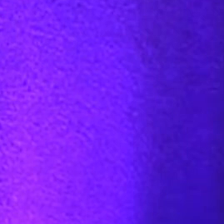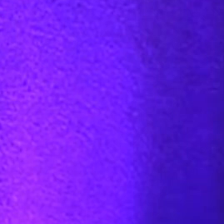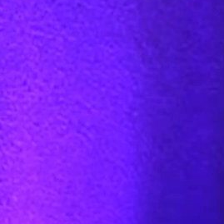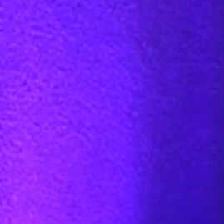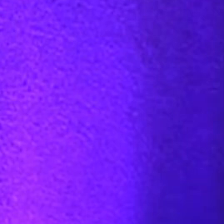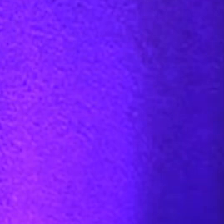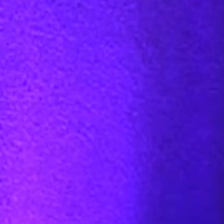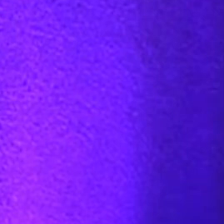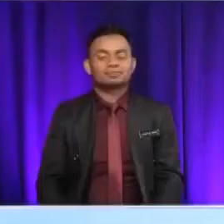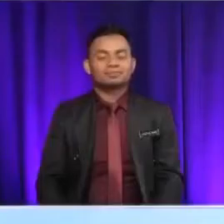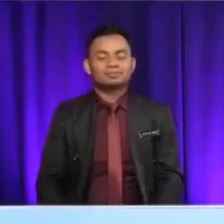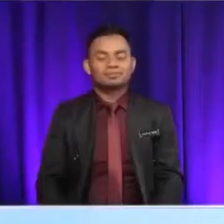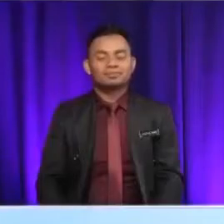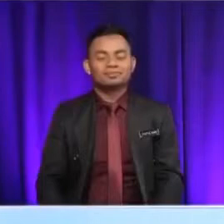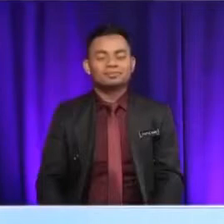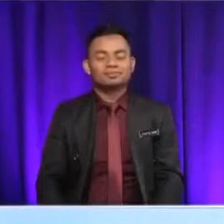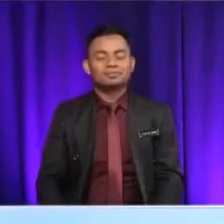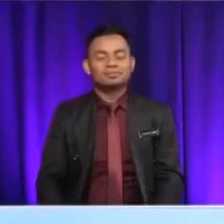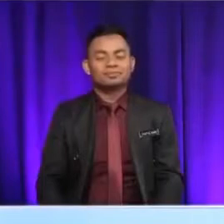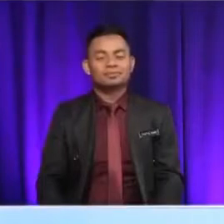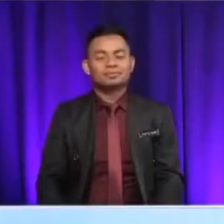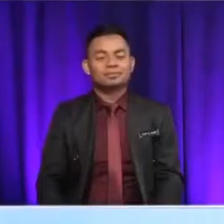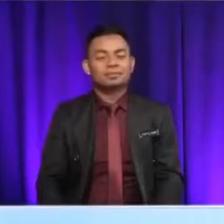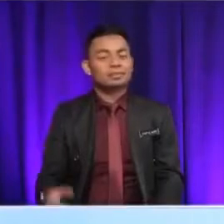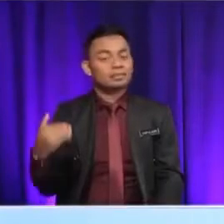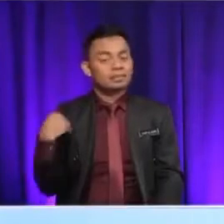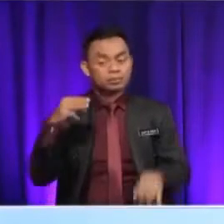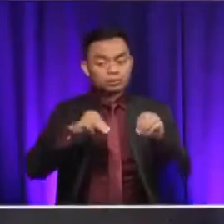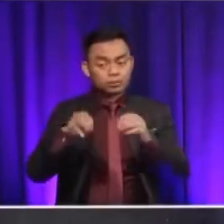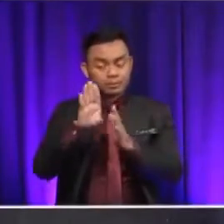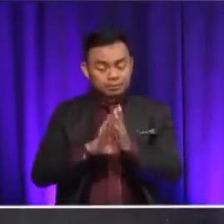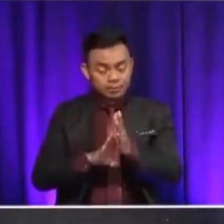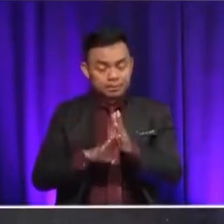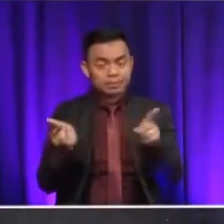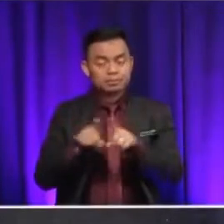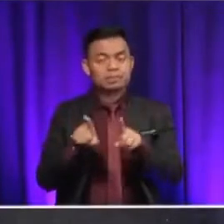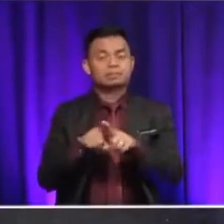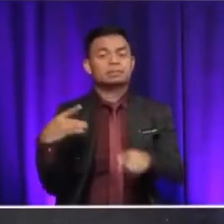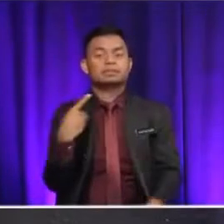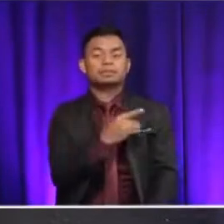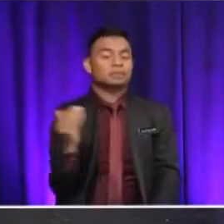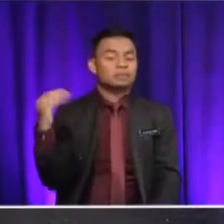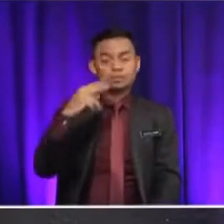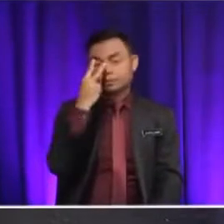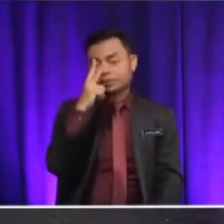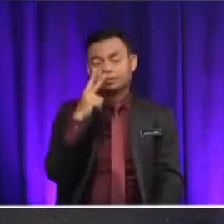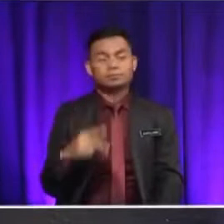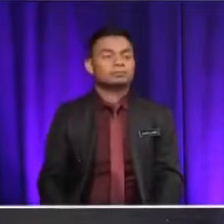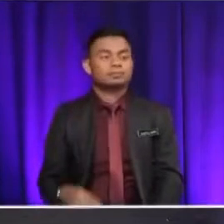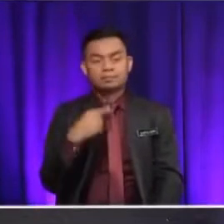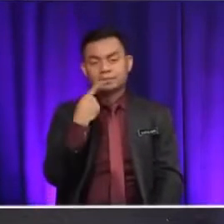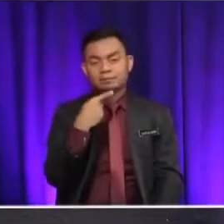Okey Cikgu. Okey, saya tahu kita ada murid-murid bersama kita dalam talian kan Cikgu? Ya, saya. Siapakah mereka? Jom kita tengok. Hai semua.